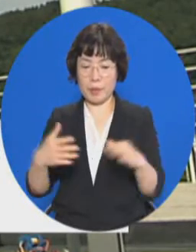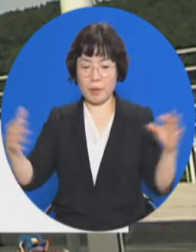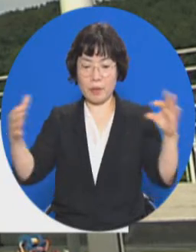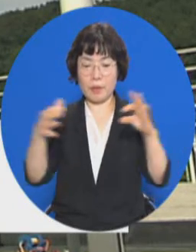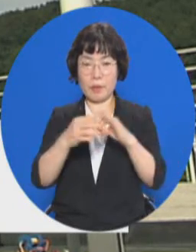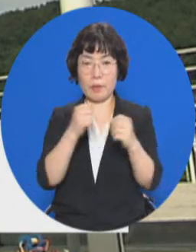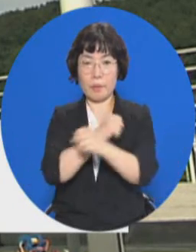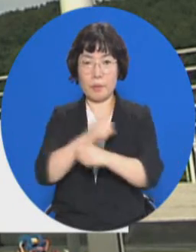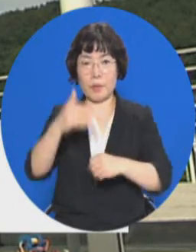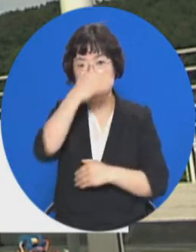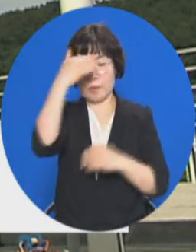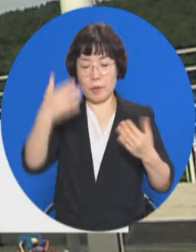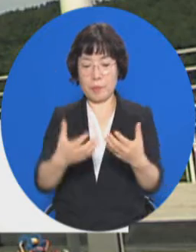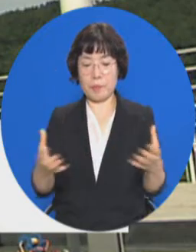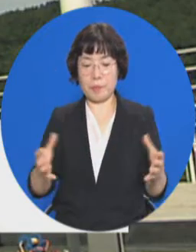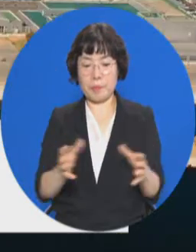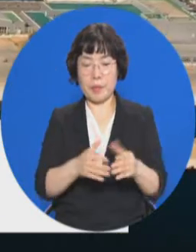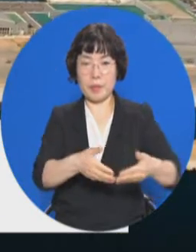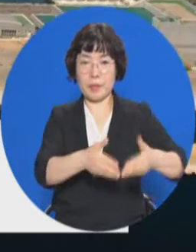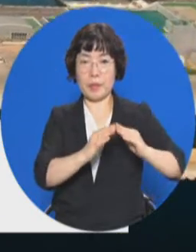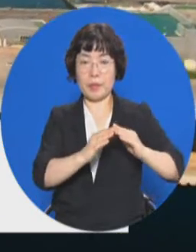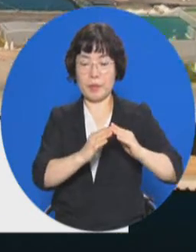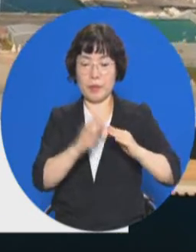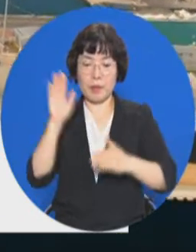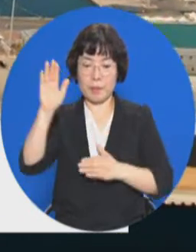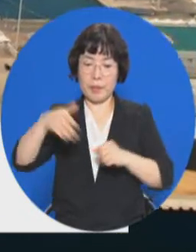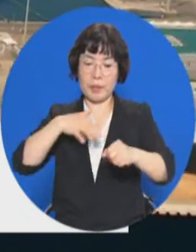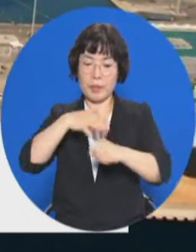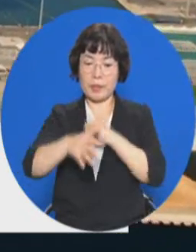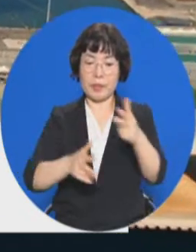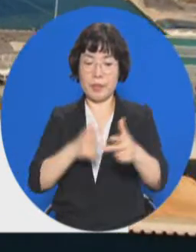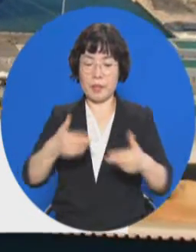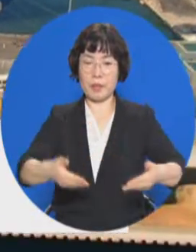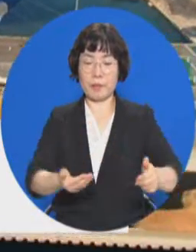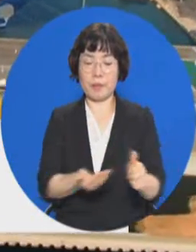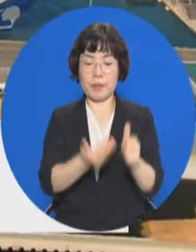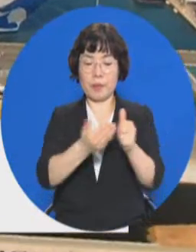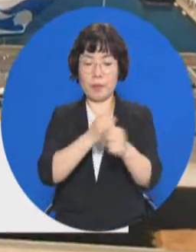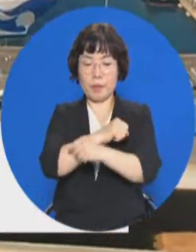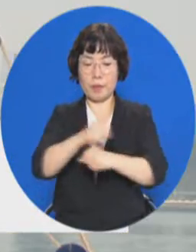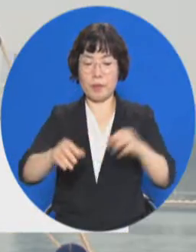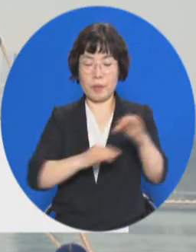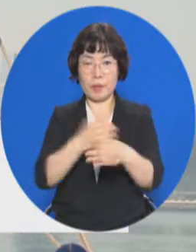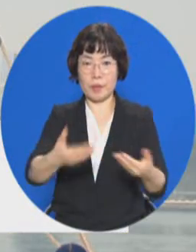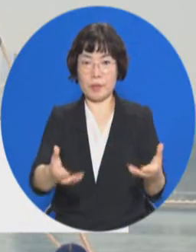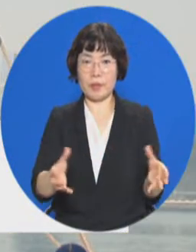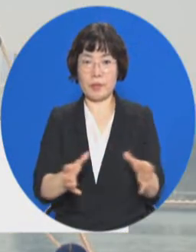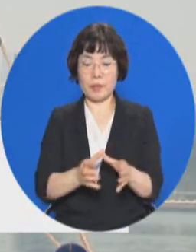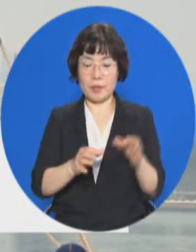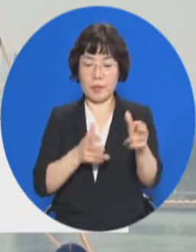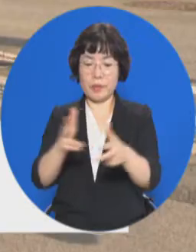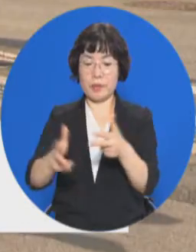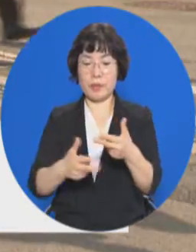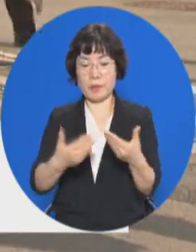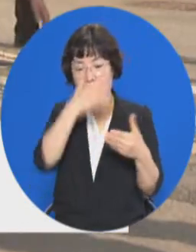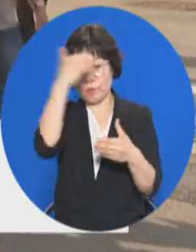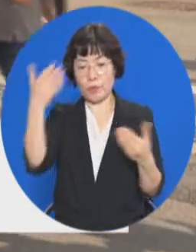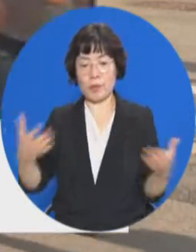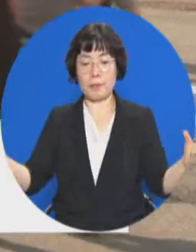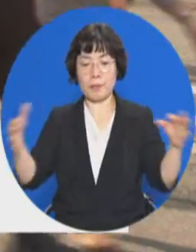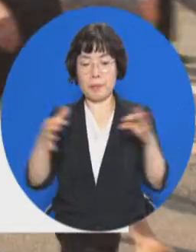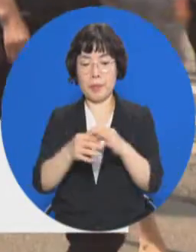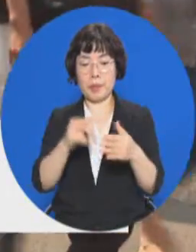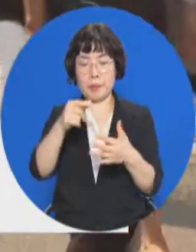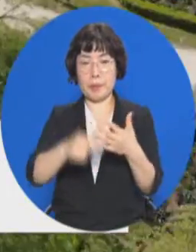연계한 광역관광벨트 형성을 비롯해 미래형 산업 육성을 통한 광역경제권 조성, 산업관광거점 연계